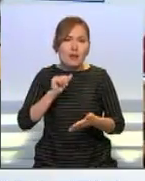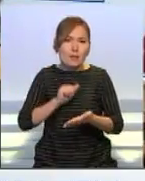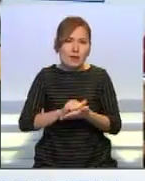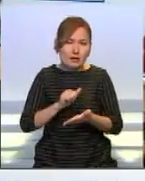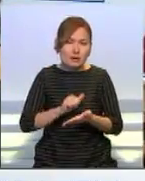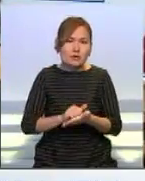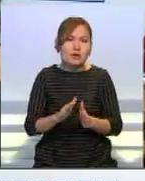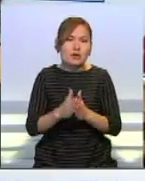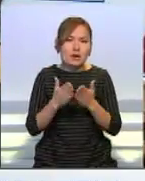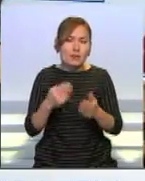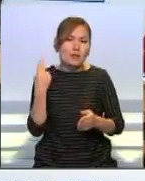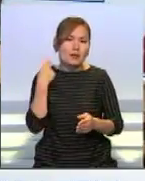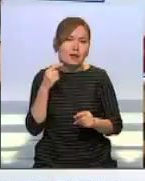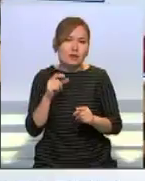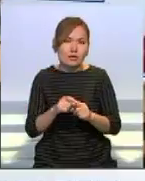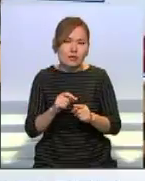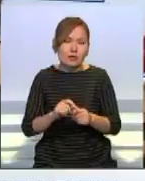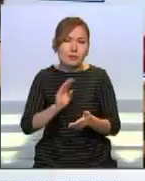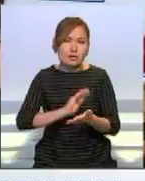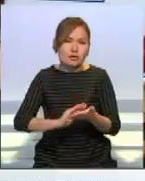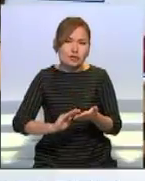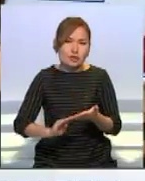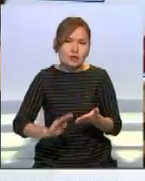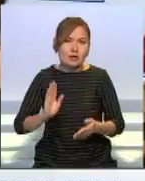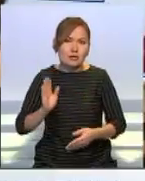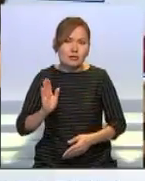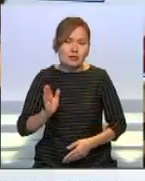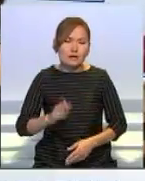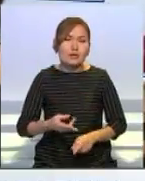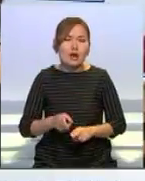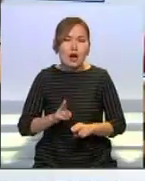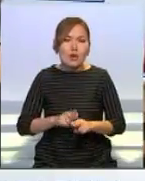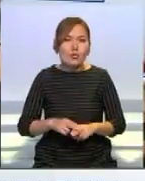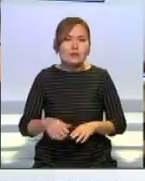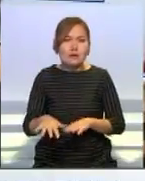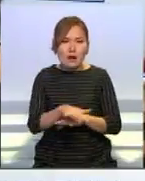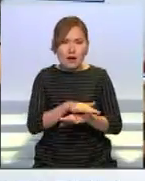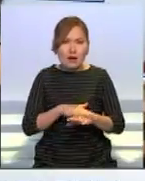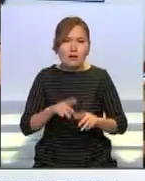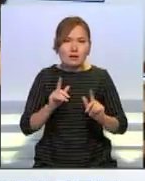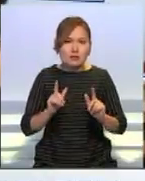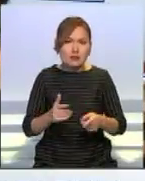құралдарында да неліктен көшетіндігіміз халыққа түгел түсіндірілді және елдің бәрі қолдап отыр.